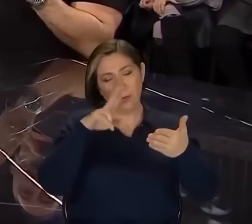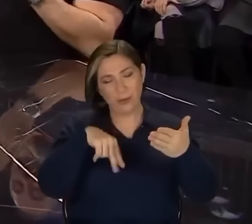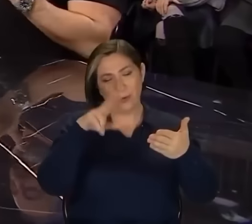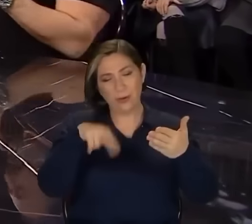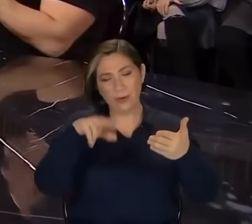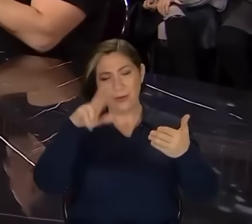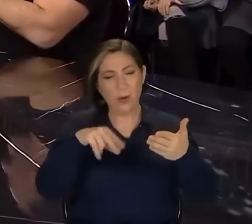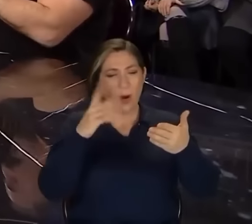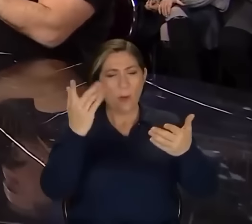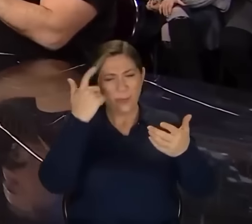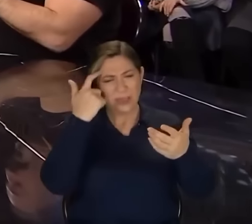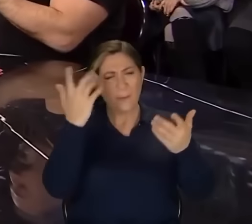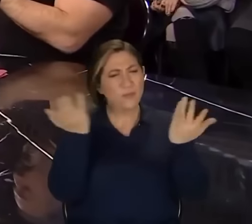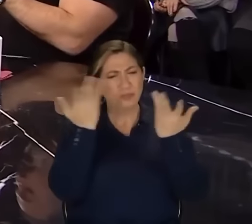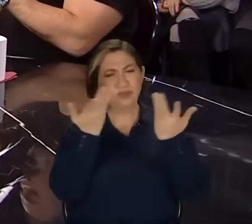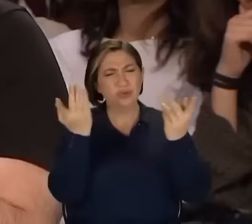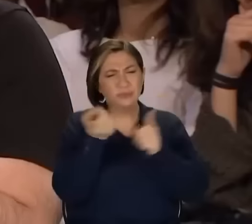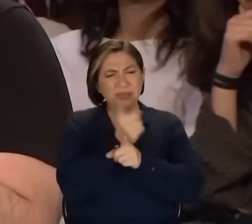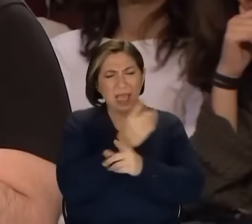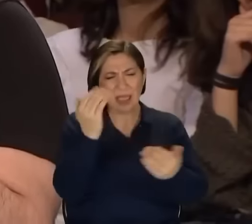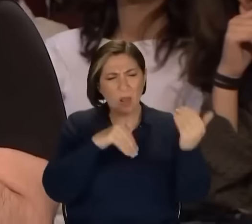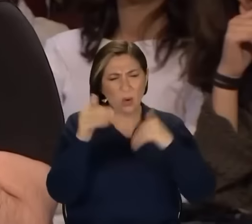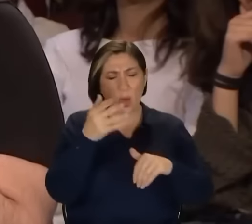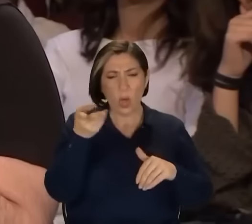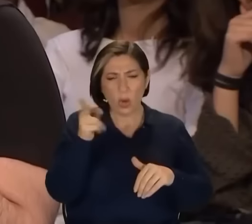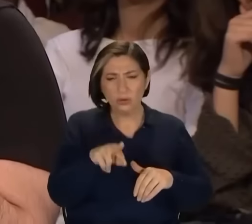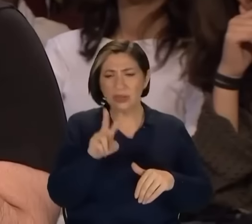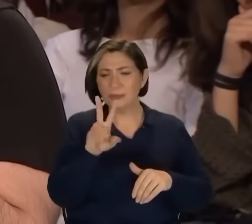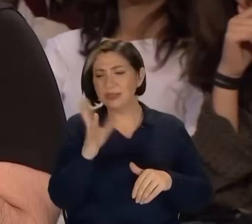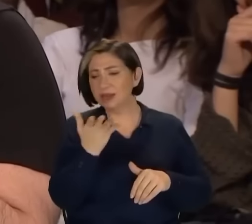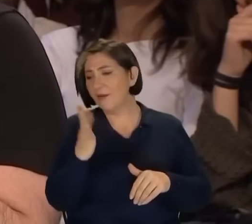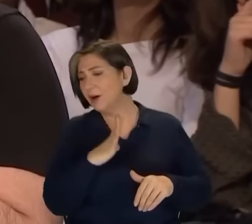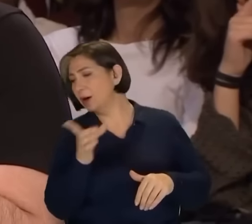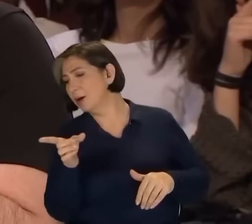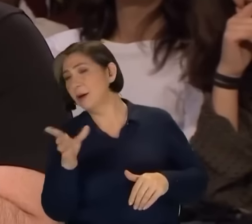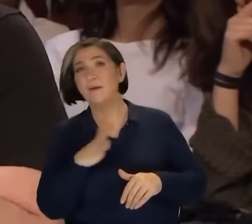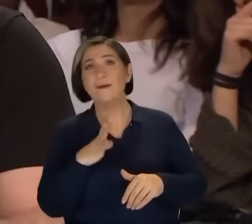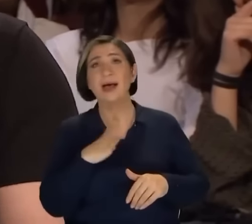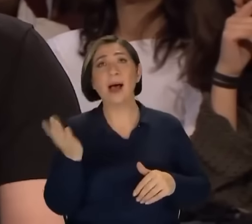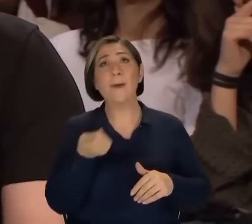okuyorsun başından türlü şlü şeyler geçiyor ölüyorsun daha 25 sayfa daha